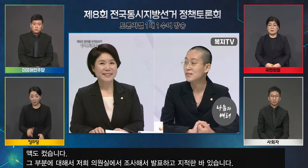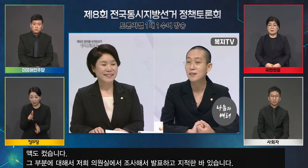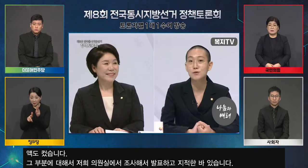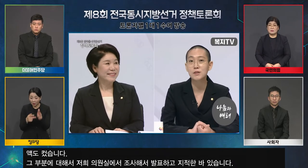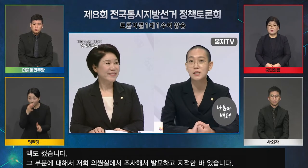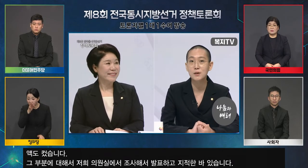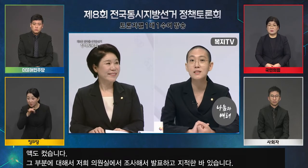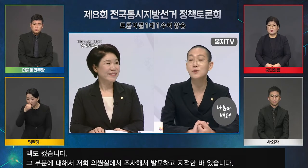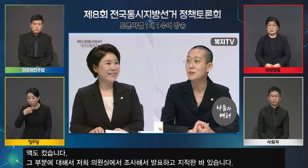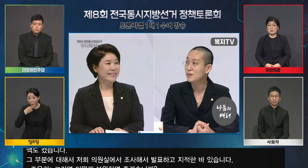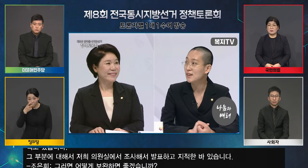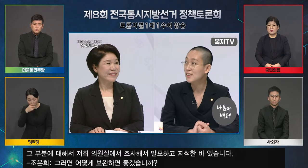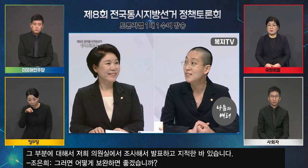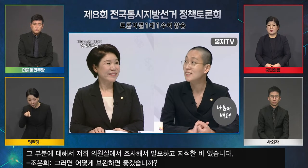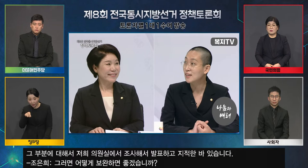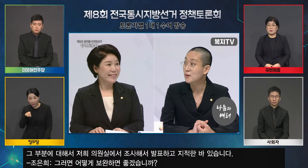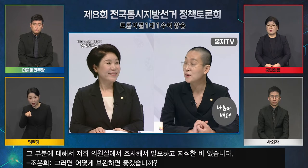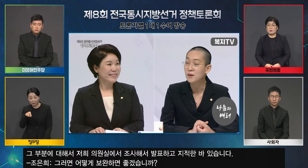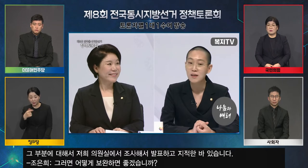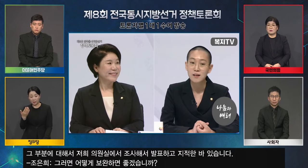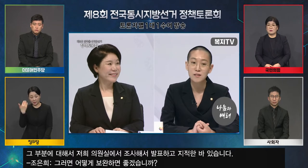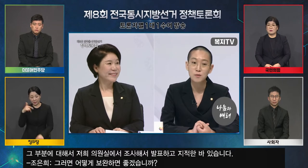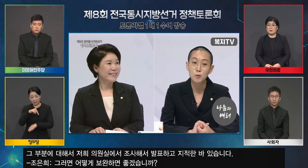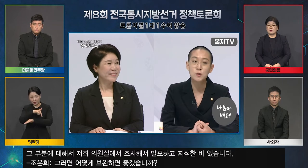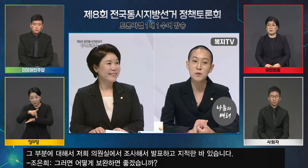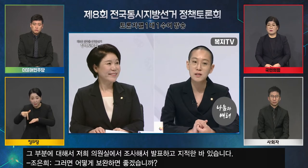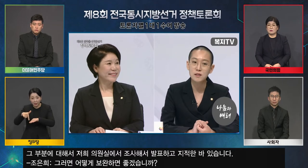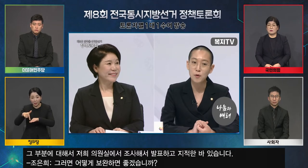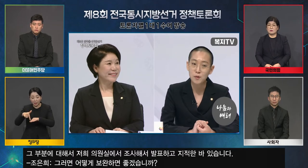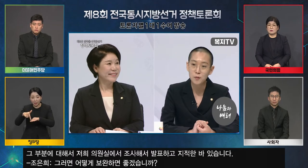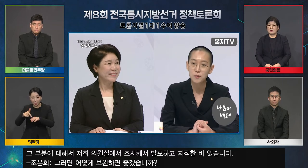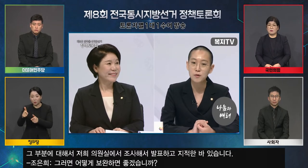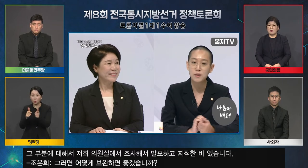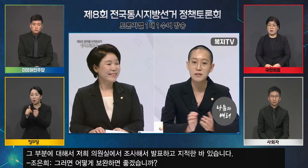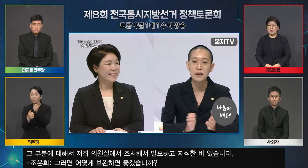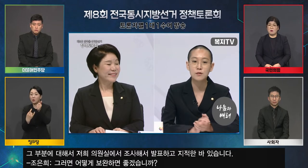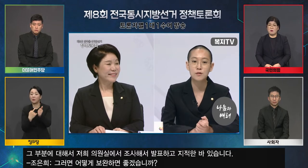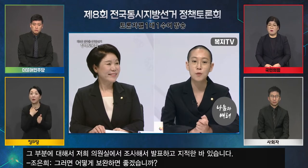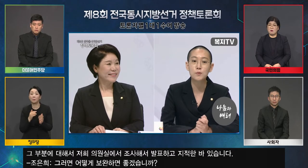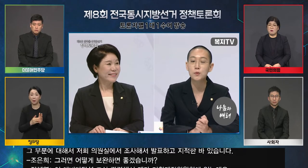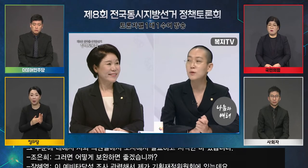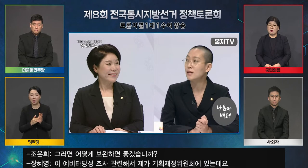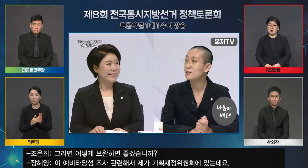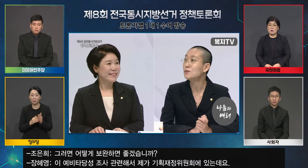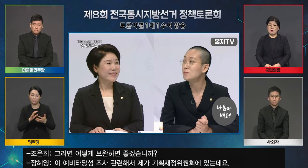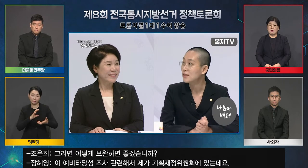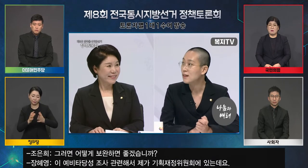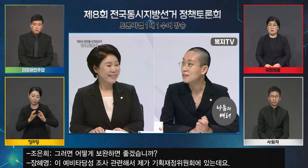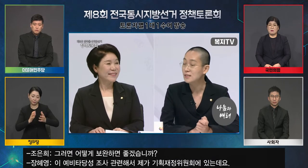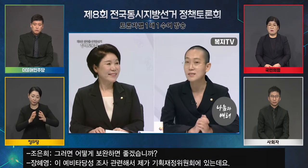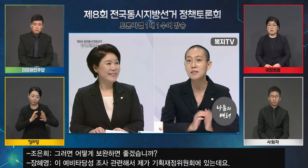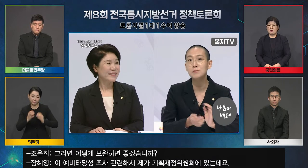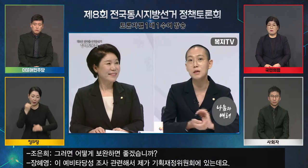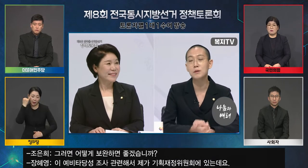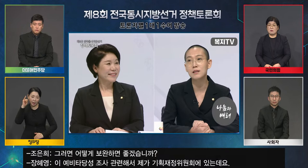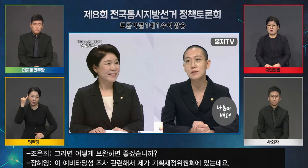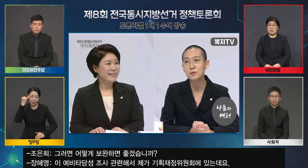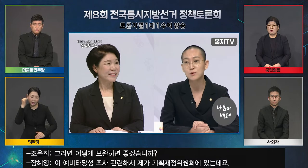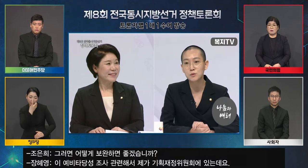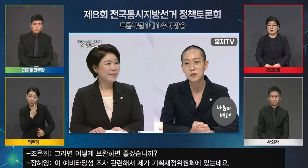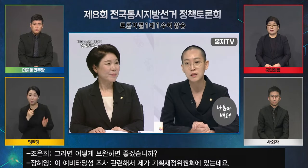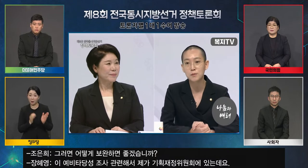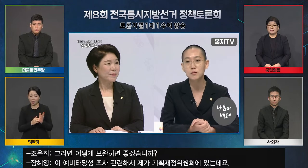관련해서는 제가 국회 기획재정위원회에 있는데요. 공청회를 열고 여러 가지 아이디어를 검토를 했었습니다. 그런데 지금